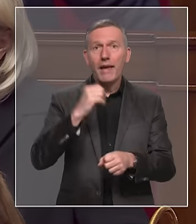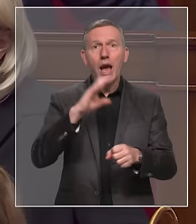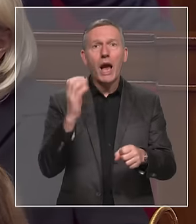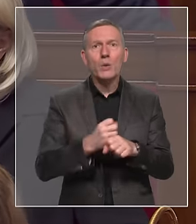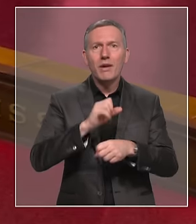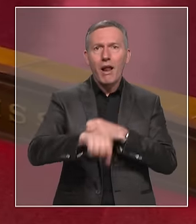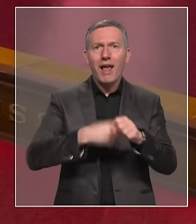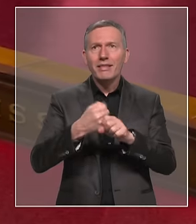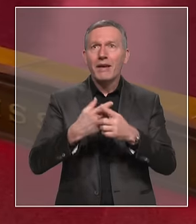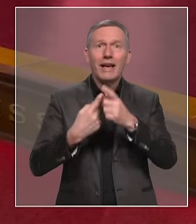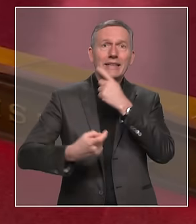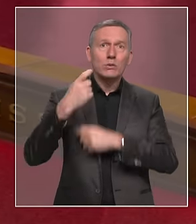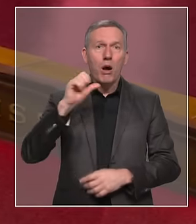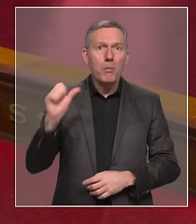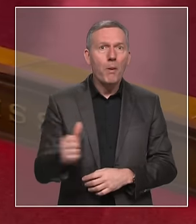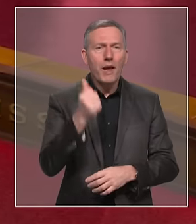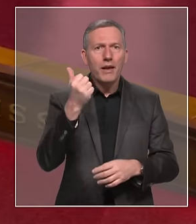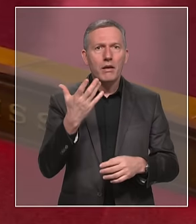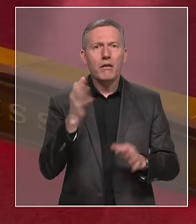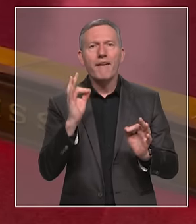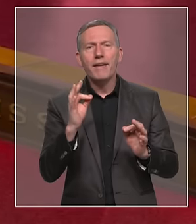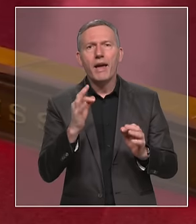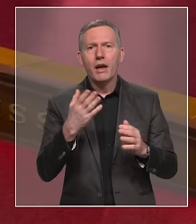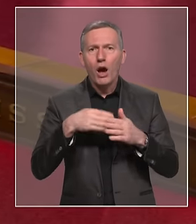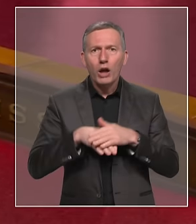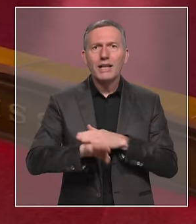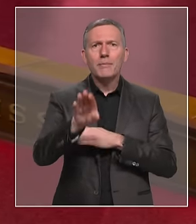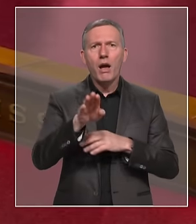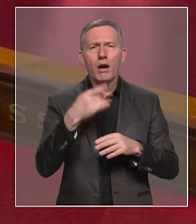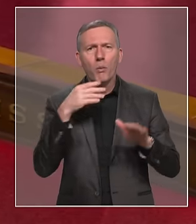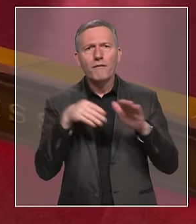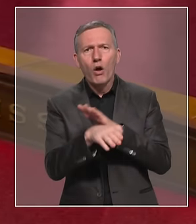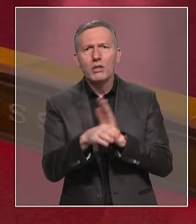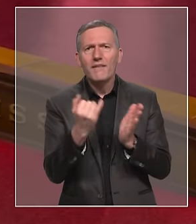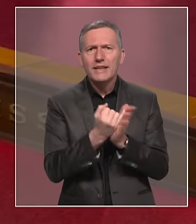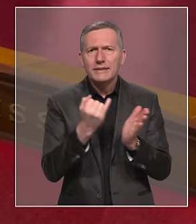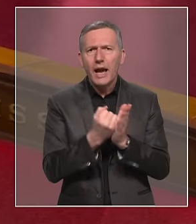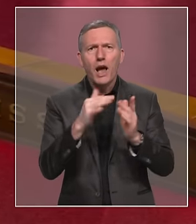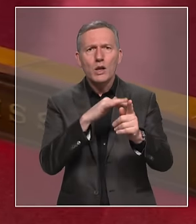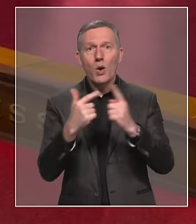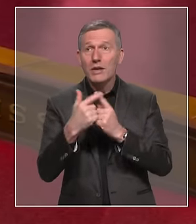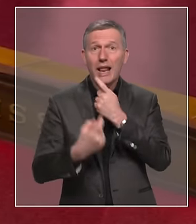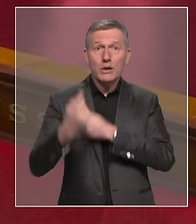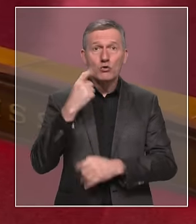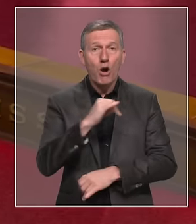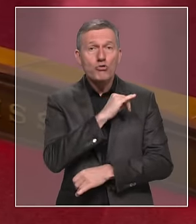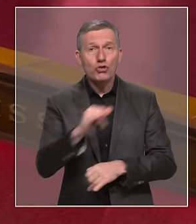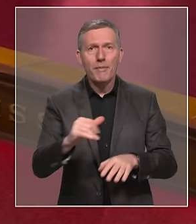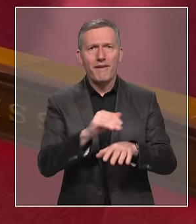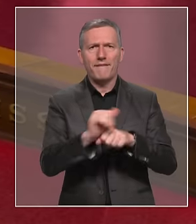année historique en matière de redressement sur la fraude fiscale et la fraude sociale historique. On n'avait jamais fait